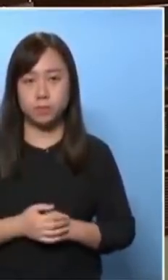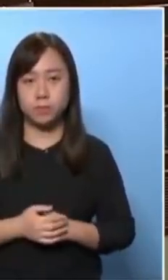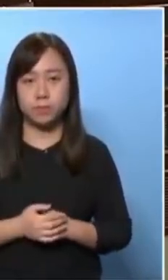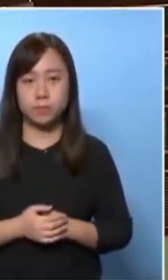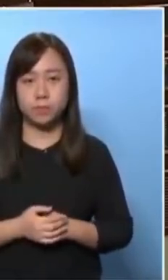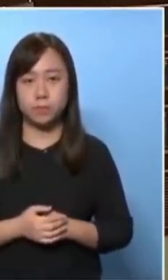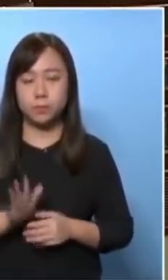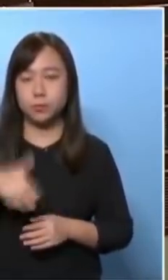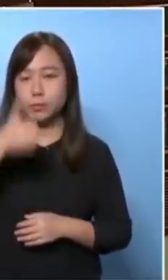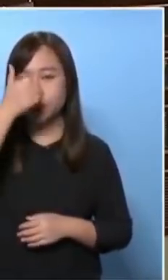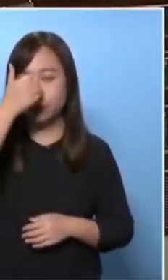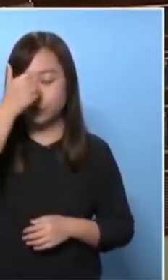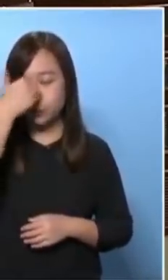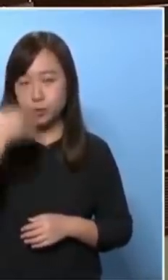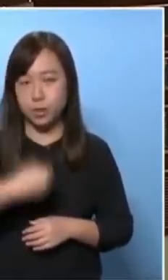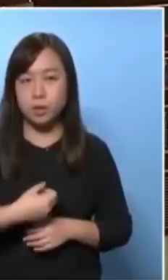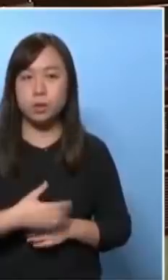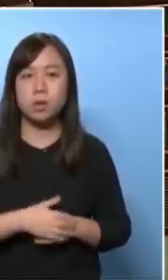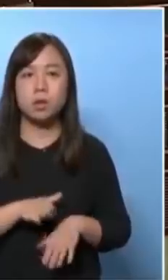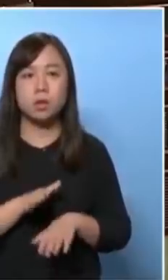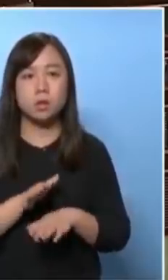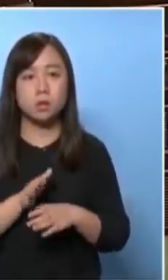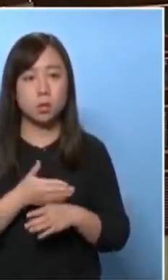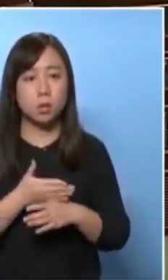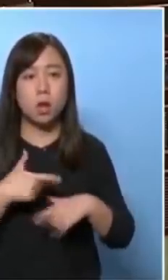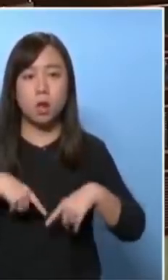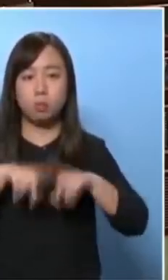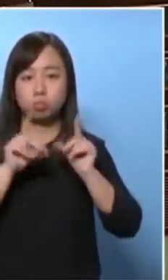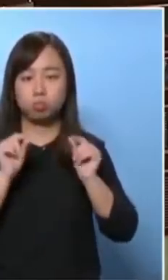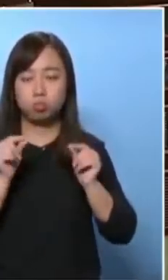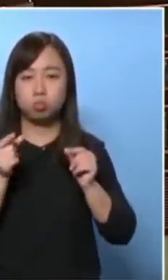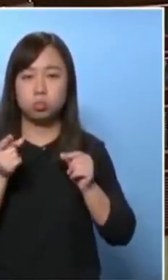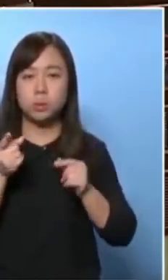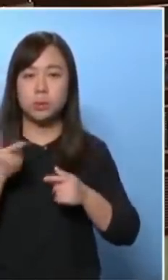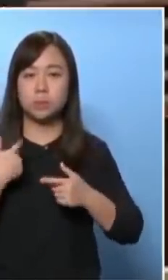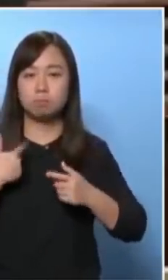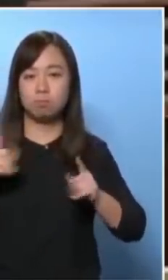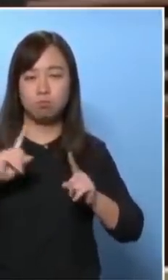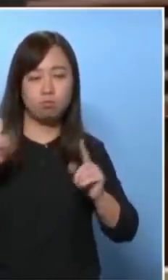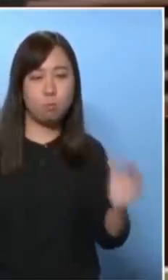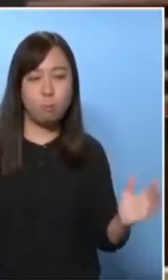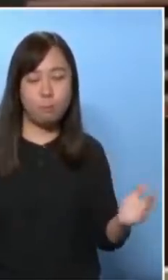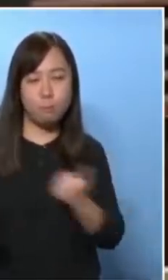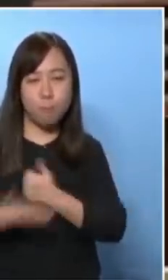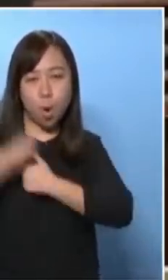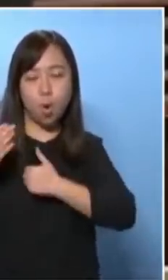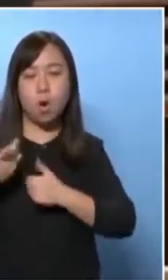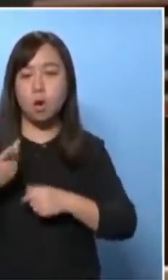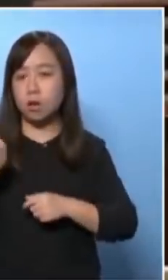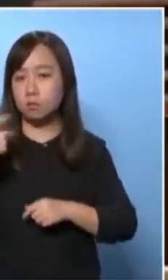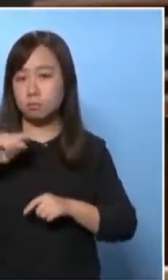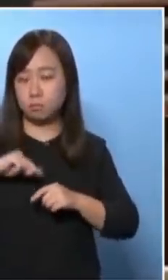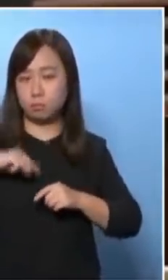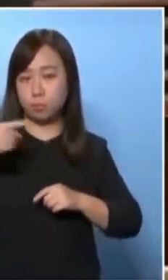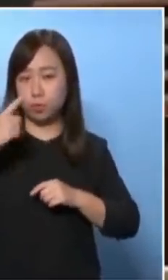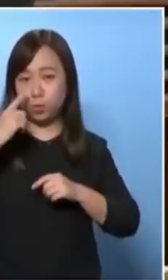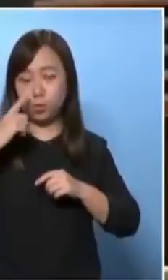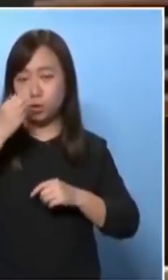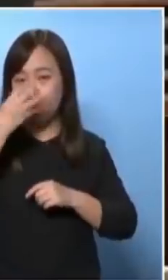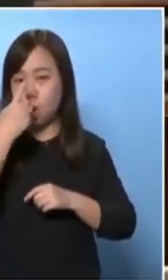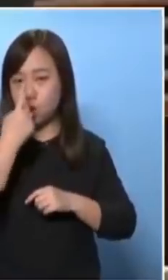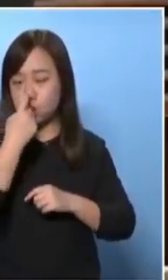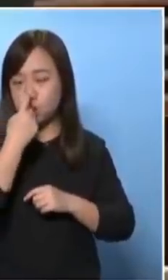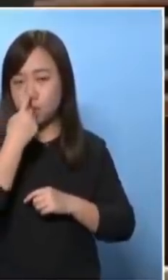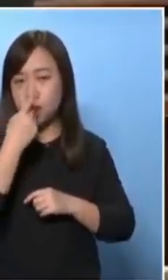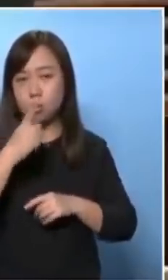主席，因為林鄭月娥的神助攻，對岸的蔡英文由去年這個